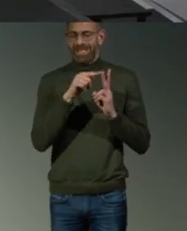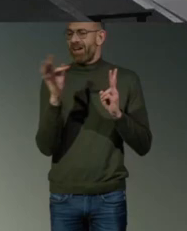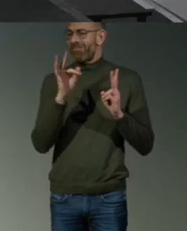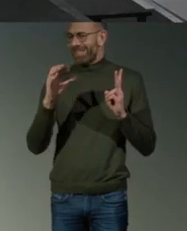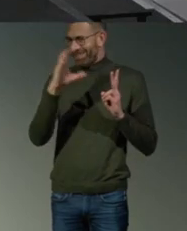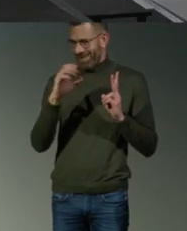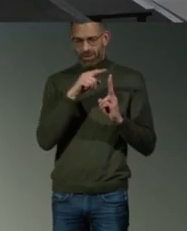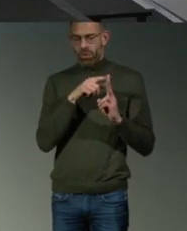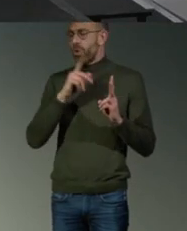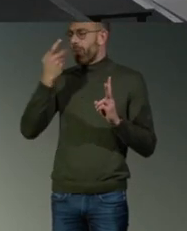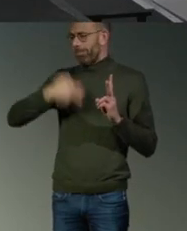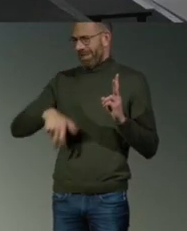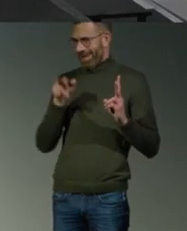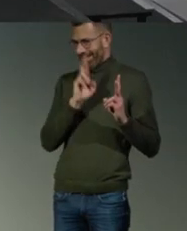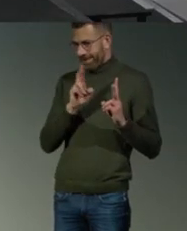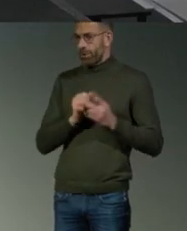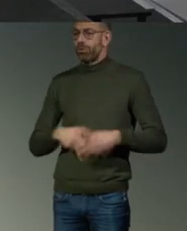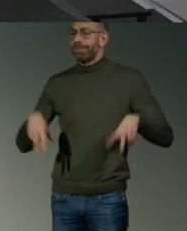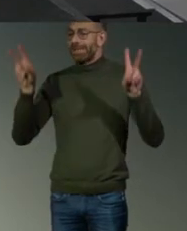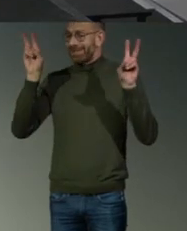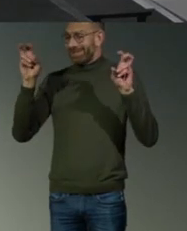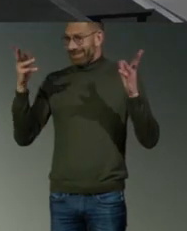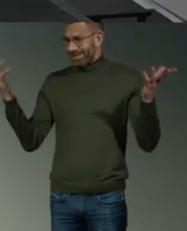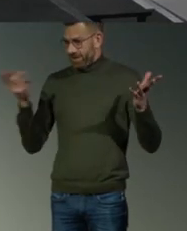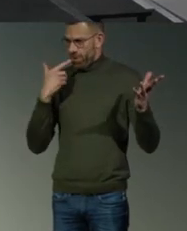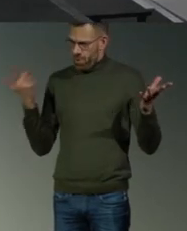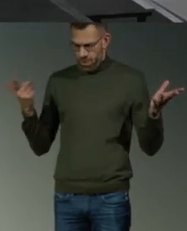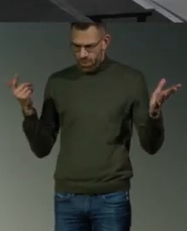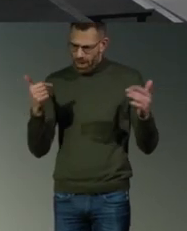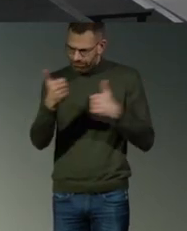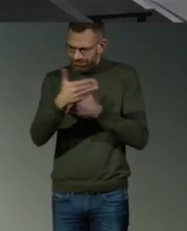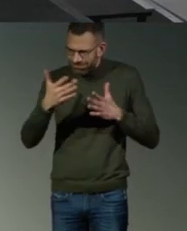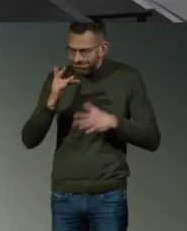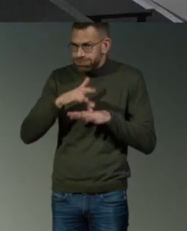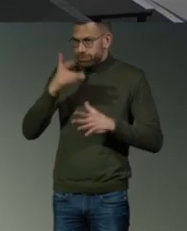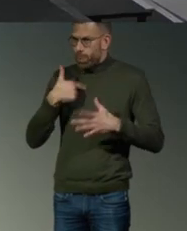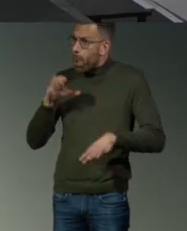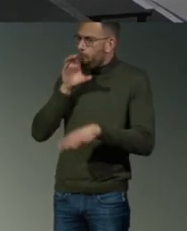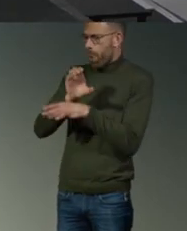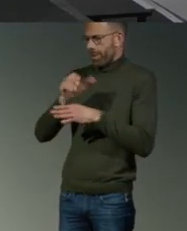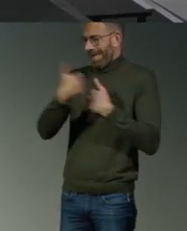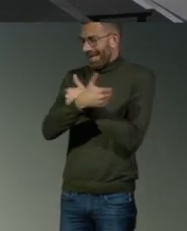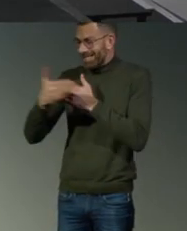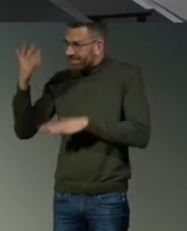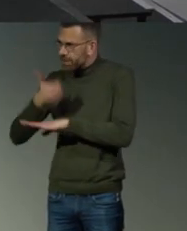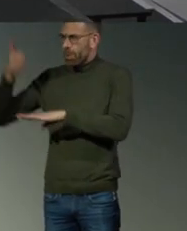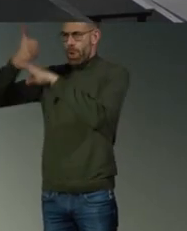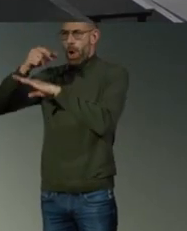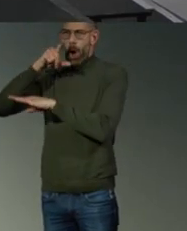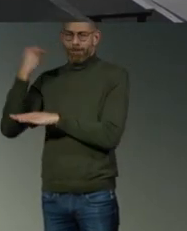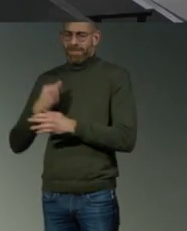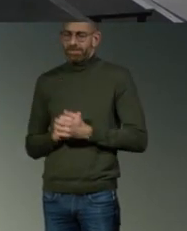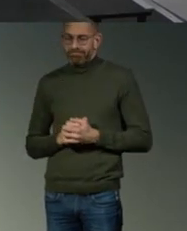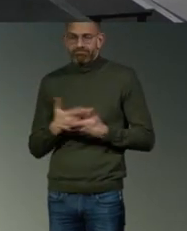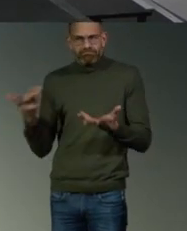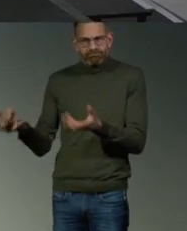Rigaud, intitulée « Un récit sensiblement antispéciste » et qui nous permettra d'envisager cette